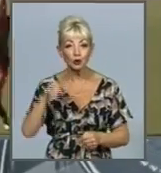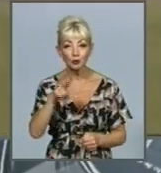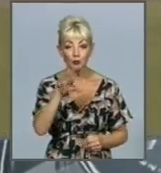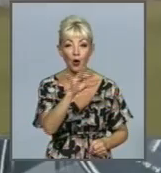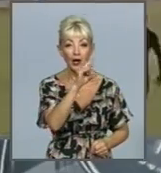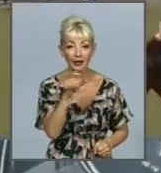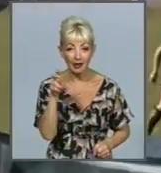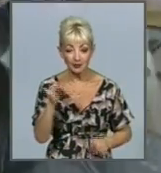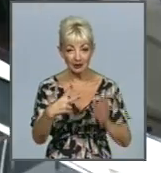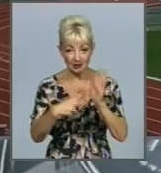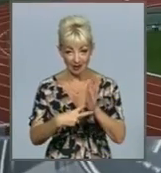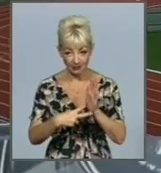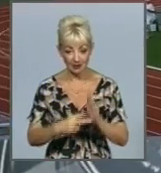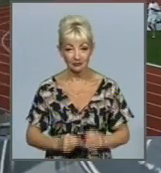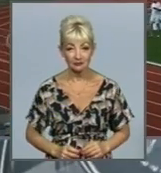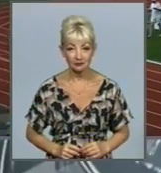регби-7.